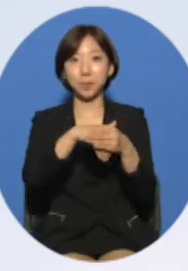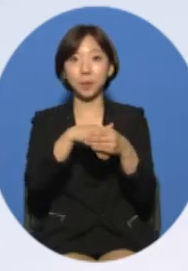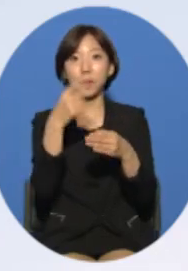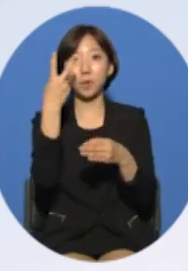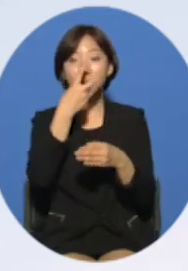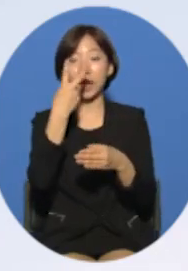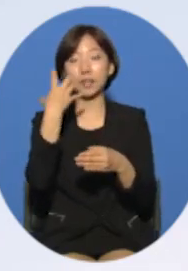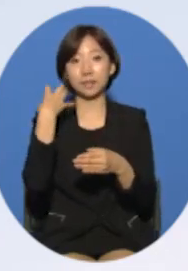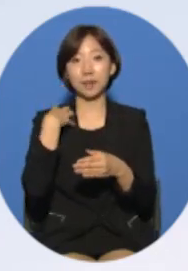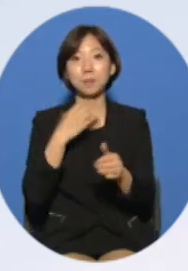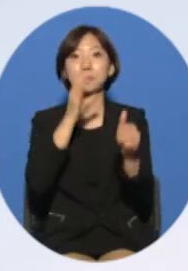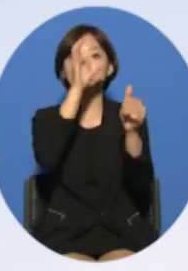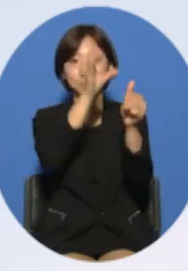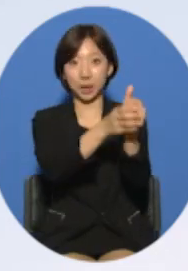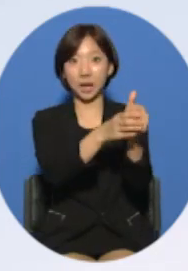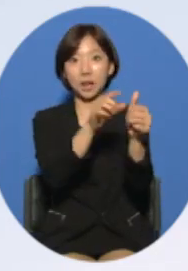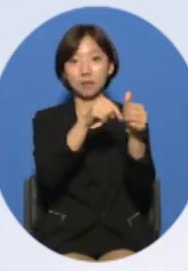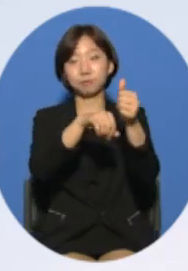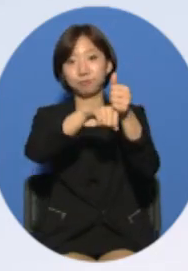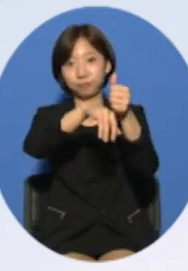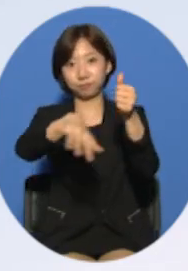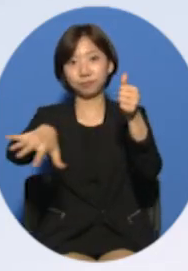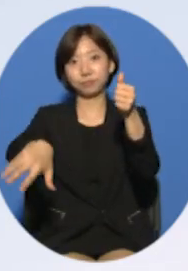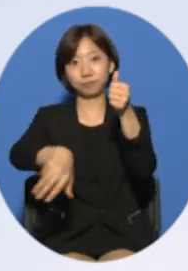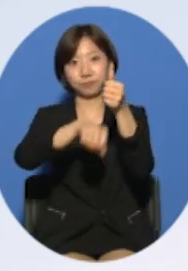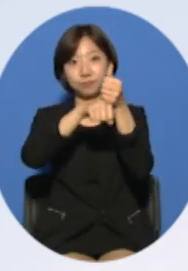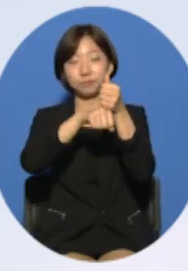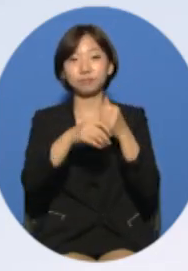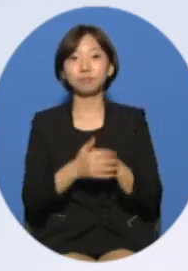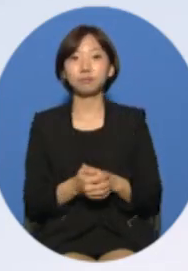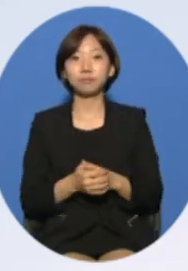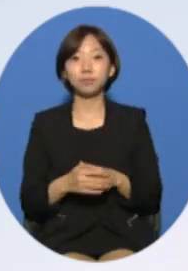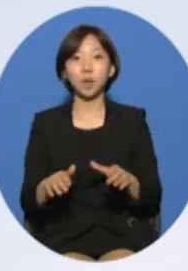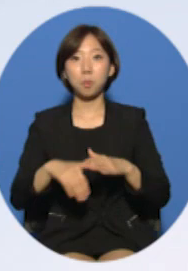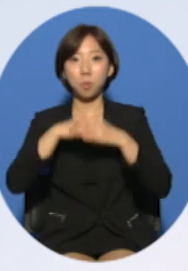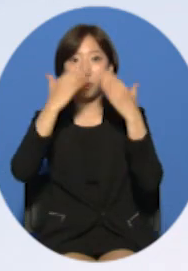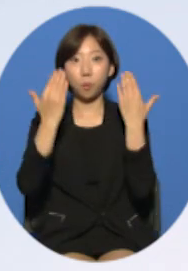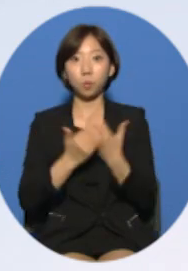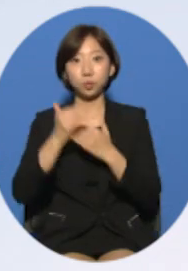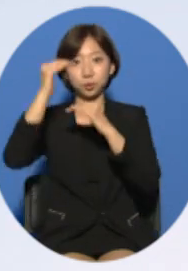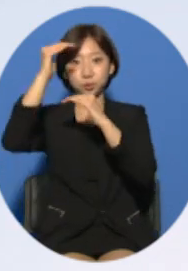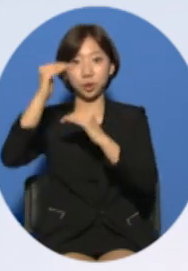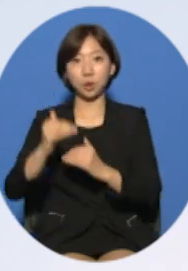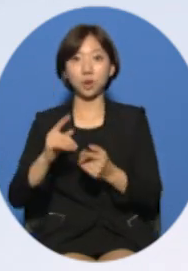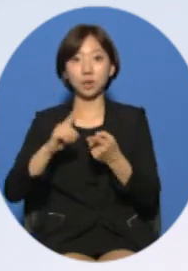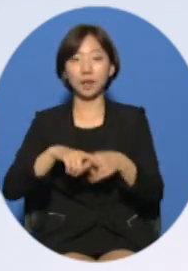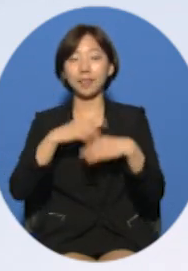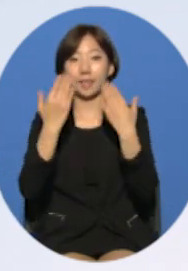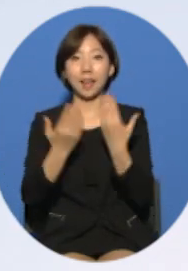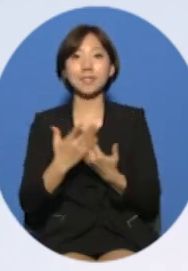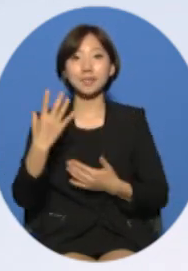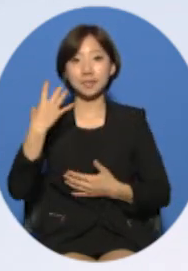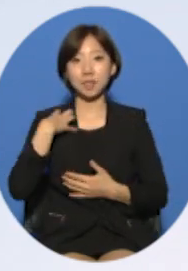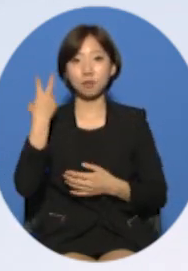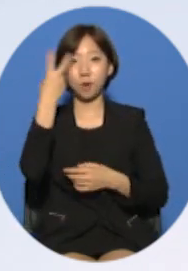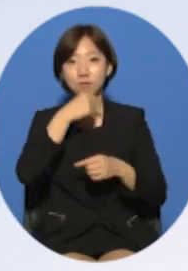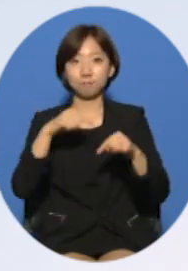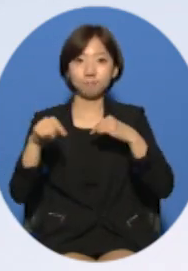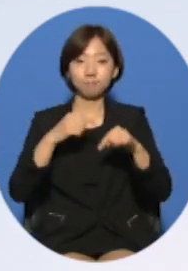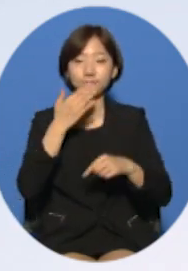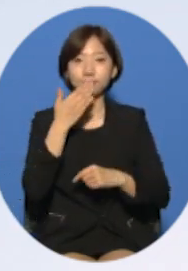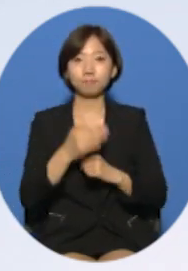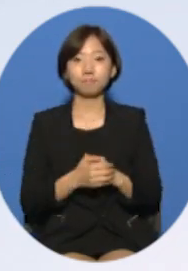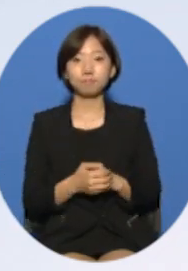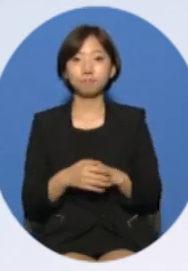투표 관리관을 위촉하고 그분이 이 투표소 안에 모든 그 과정을 네. 책임지고 관리를 하는 거죠. 지금 네.